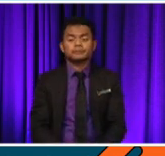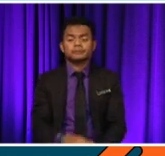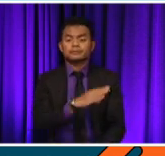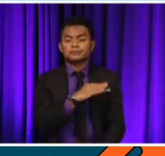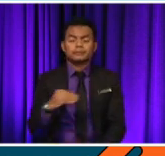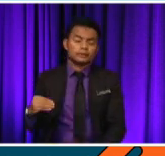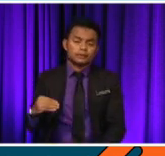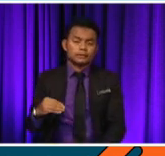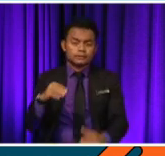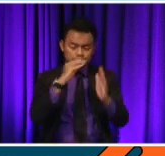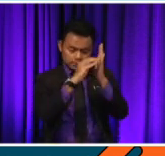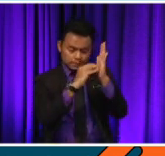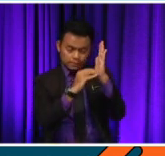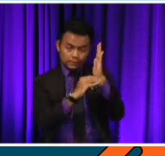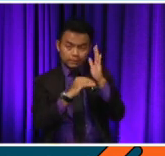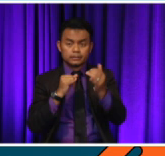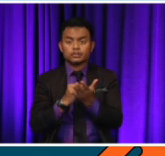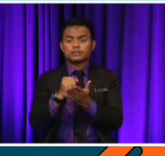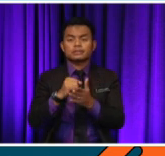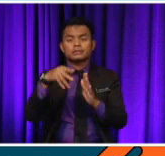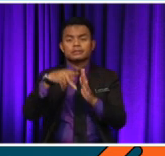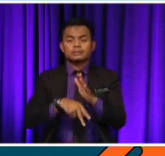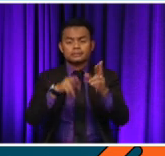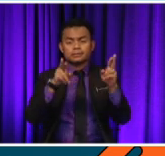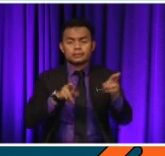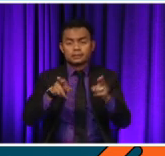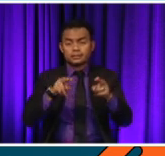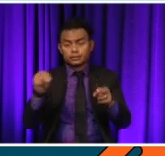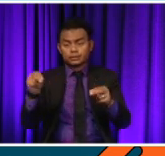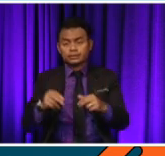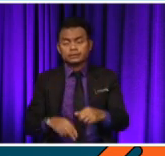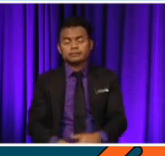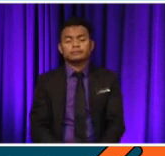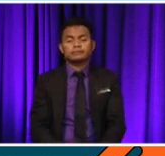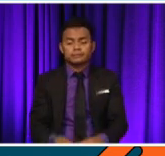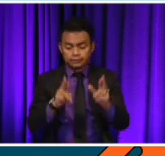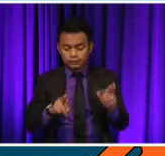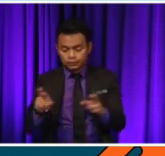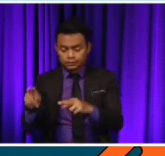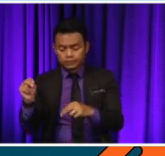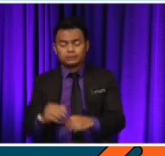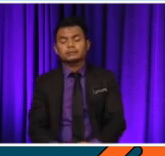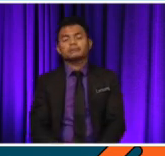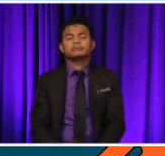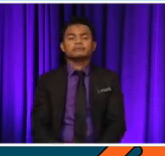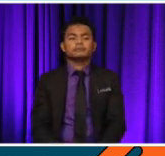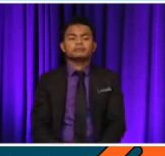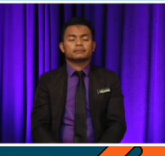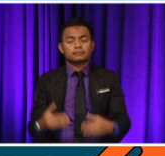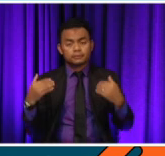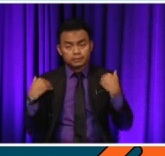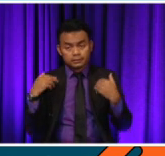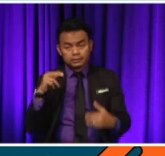perancangan Nah itu disebutkan tadi jenis perancangan oke yang mana tiga soal